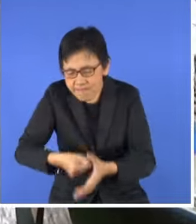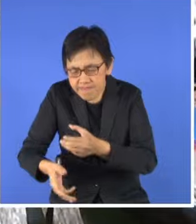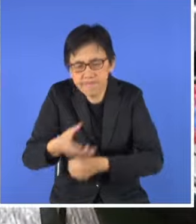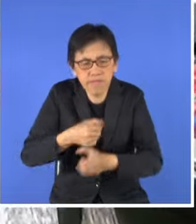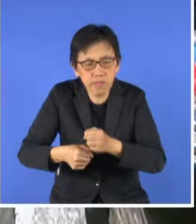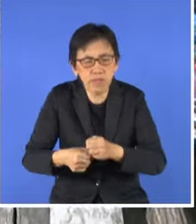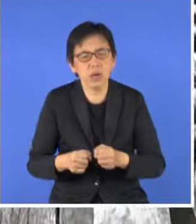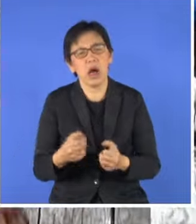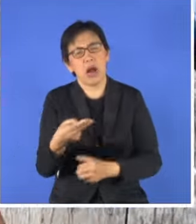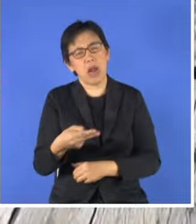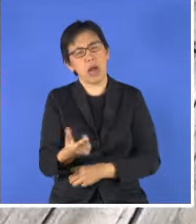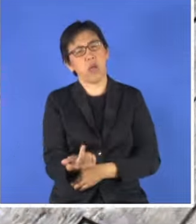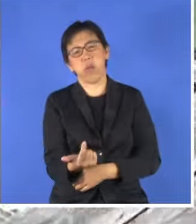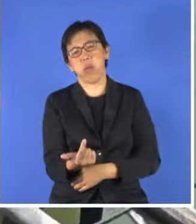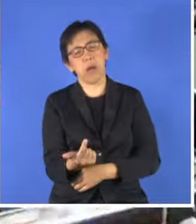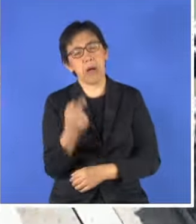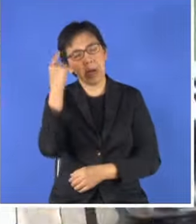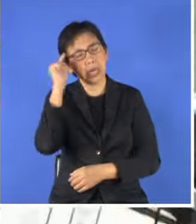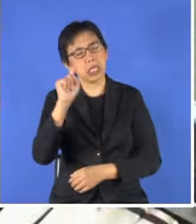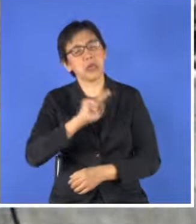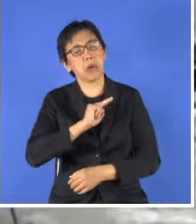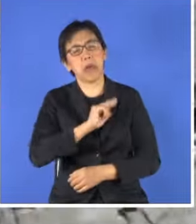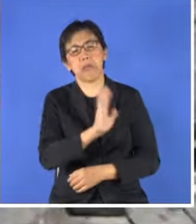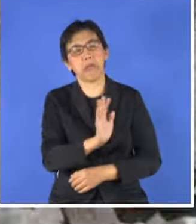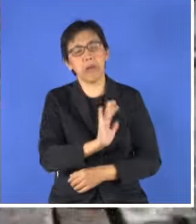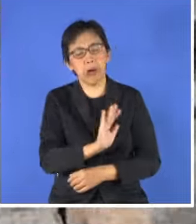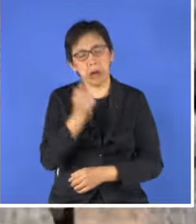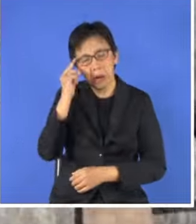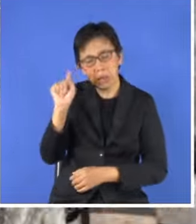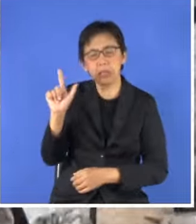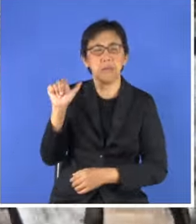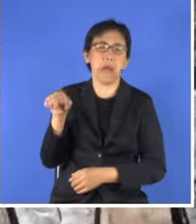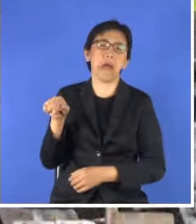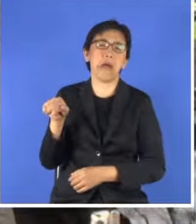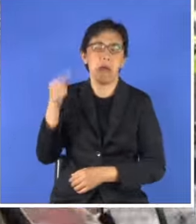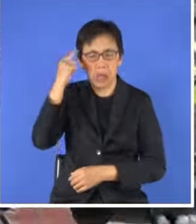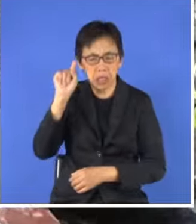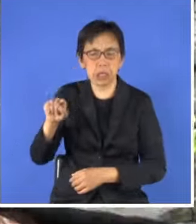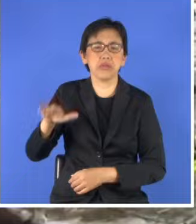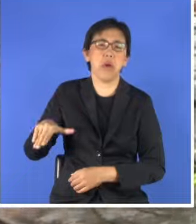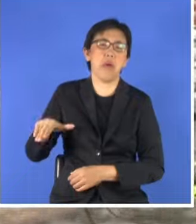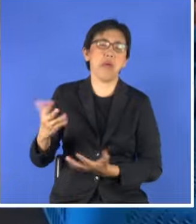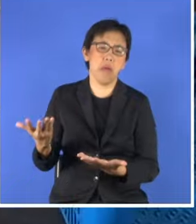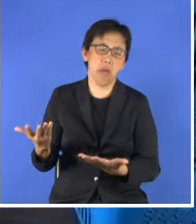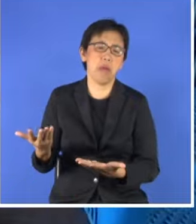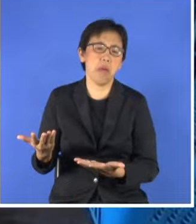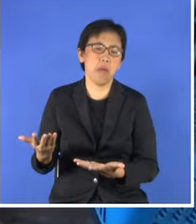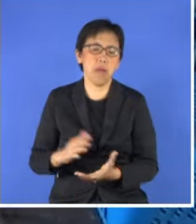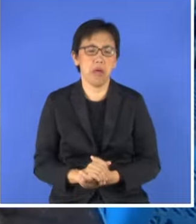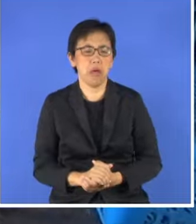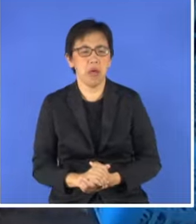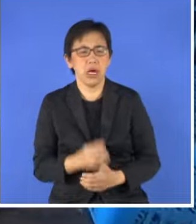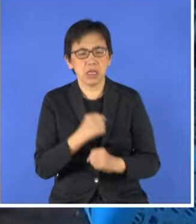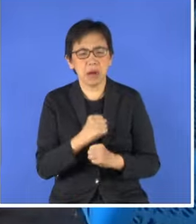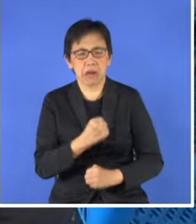นี้เป็นเด็กกตัญญูไม่เคยคิดถึงความสุขของตัวเองเลยมักจะนึกถึงแม่ก่อนอันดับแรกและก็นึกถึงน้องอันดับที่ 2ก่อนเสมอเลยขยัน